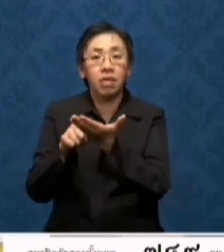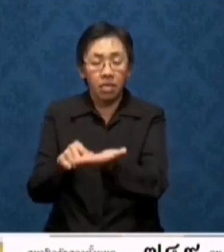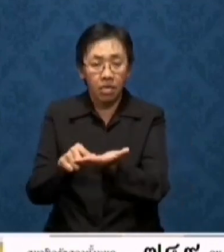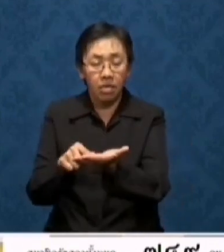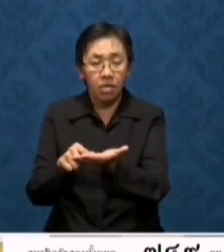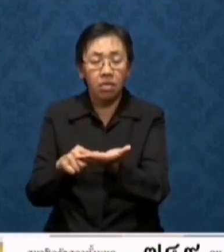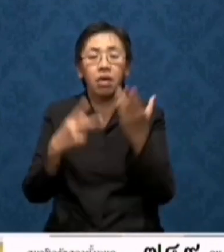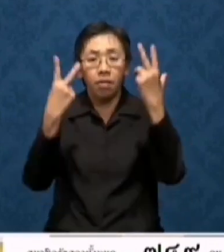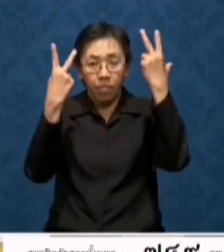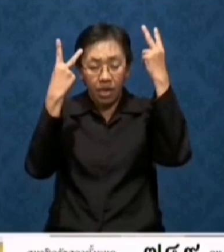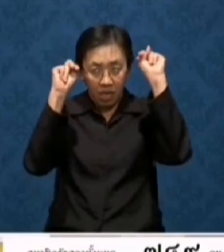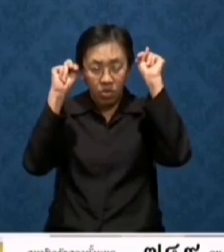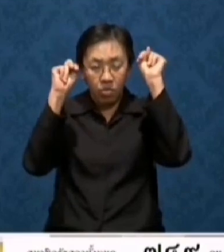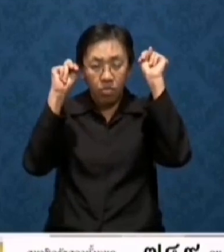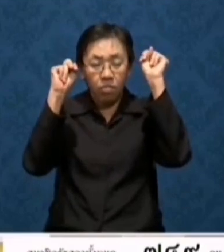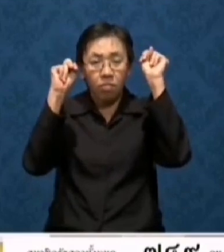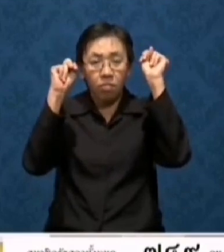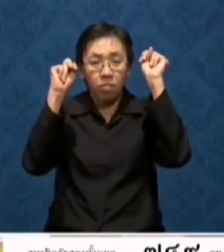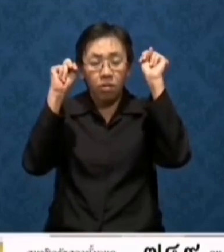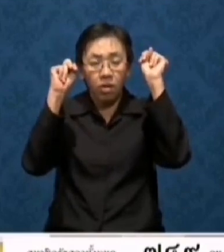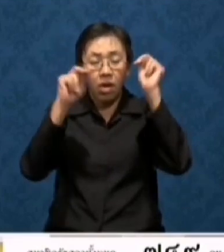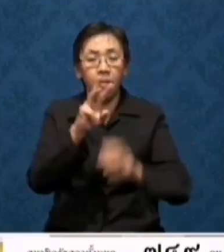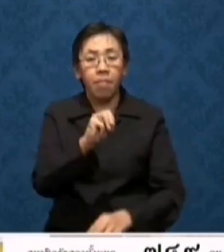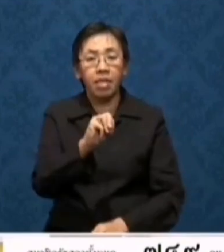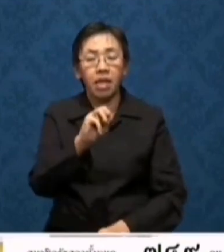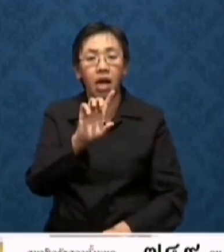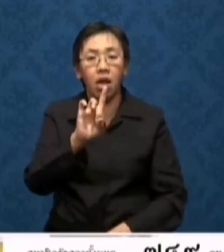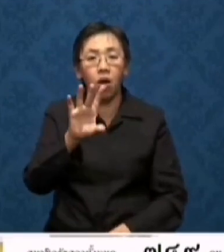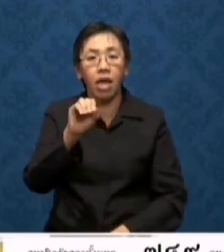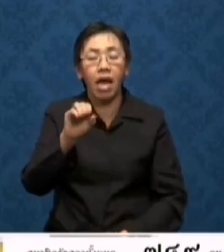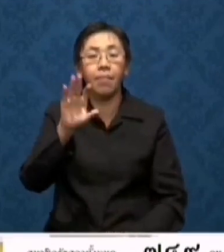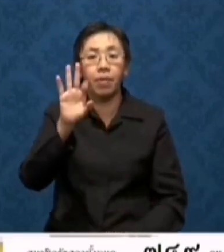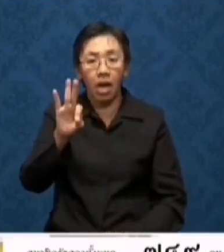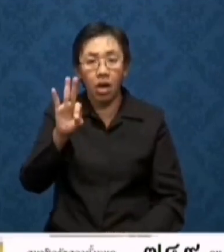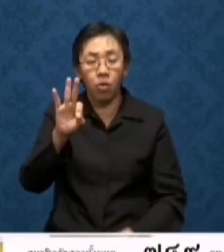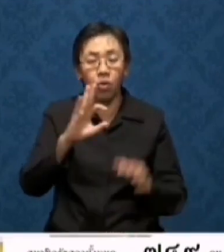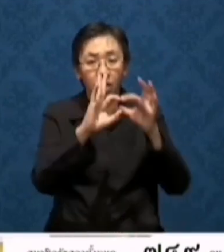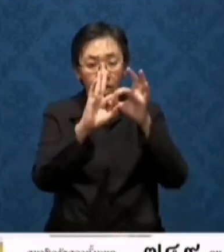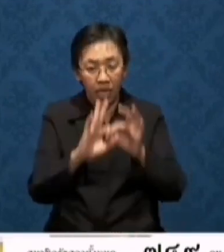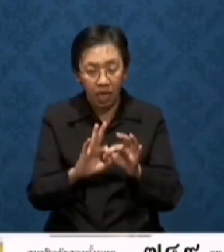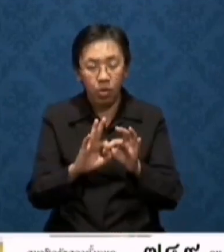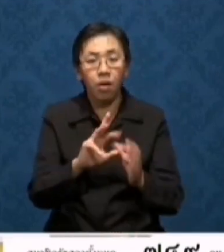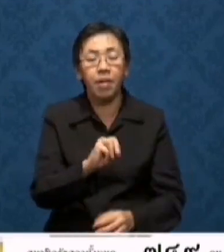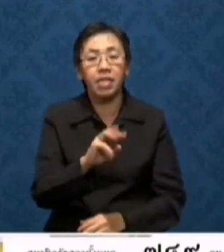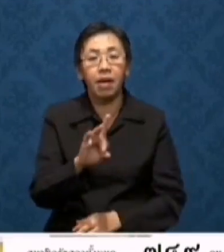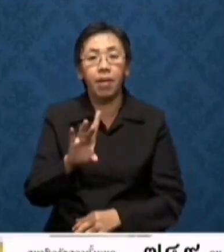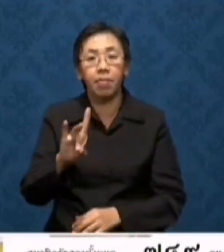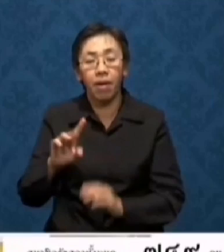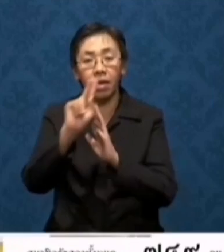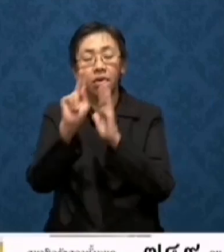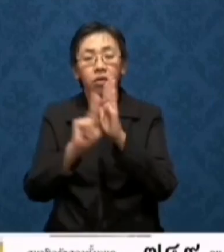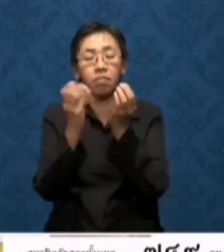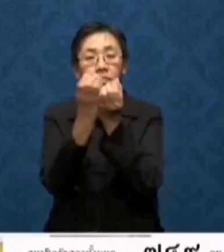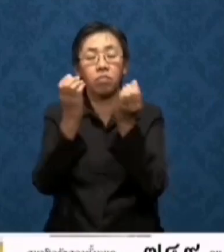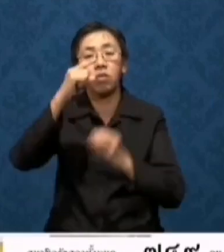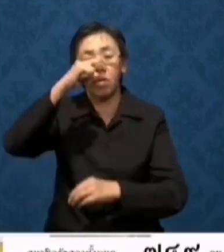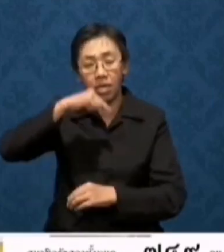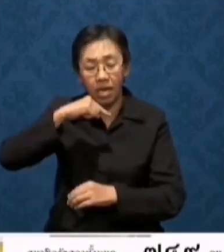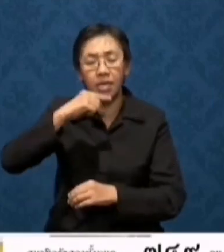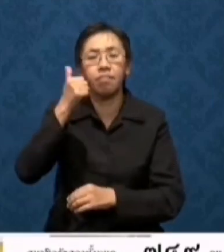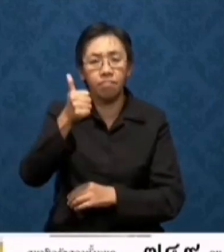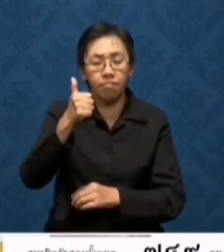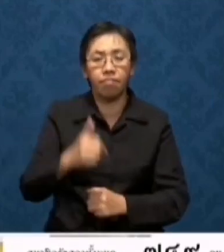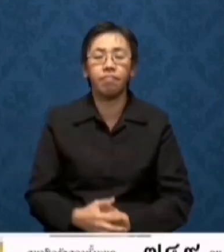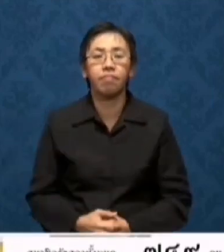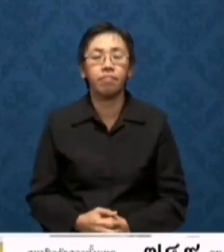เป็นนายกรัฐมนตรีมาตรา 159 ประกอบมาตร 88 ของรัฐมนูแห่งราชนะจากไย